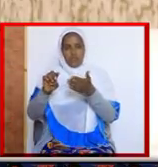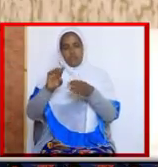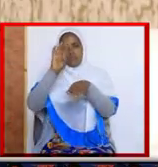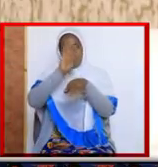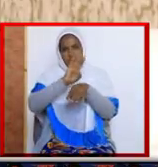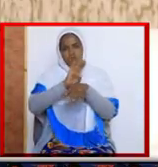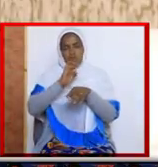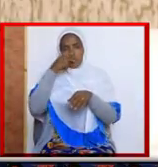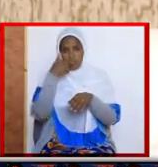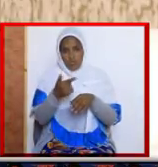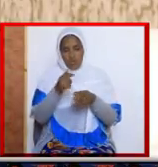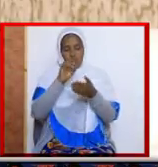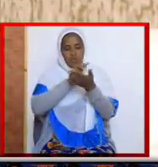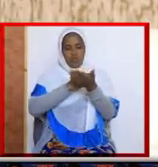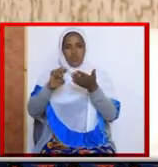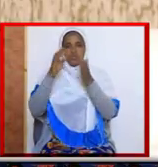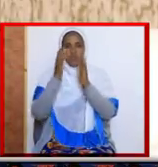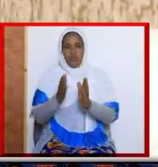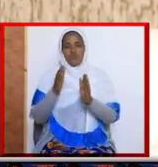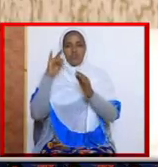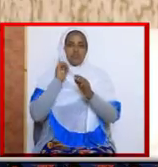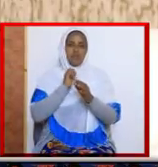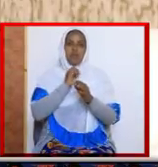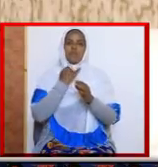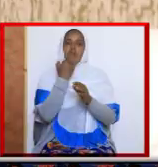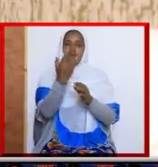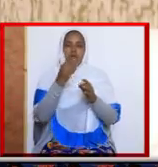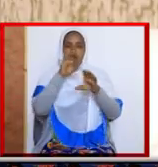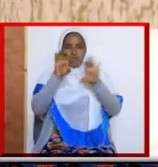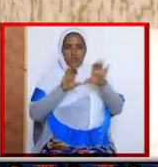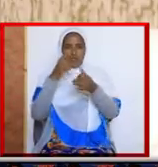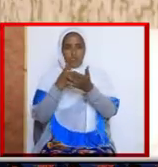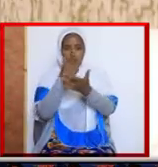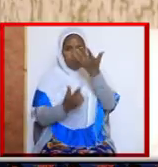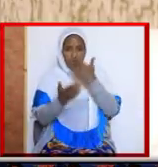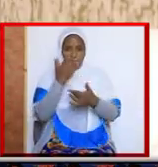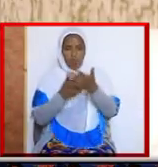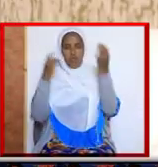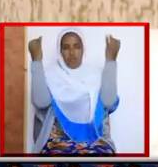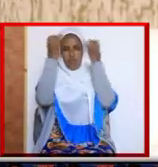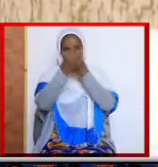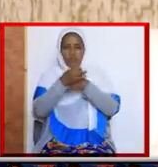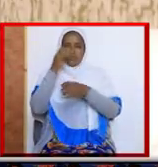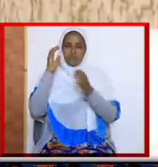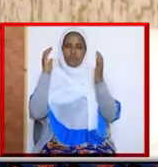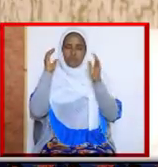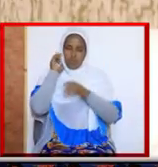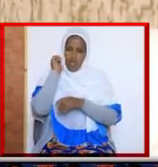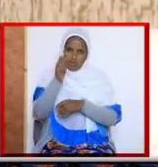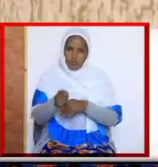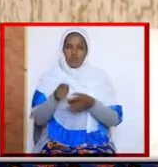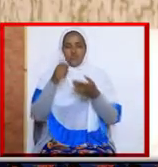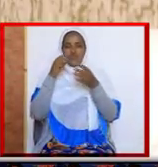ባቲ በማለት የቅድስትን ዋዜማ ጀምረዋል። ያው እንደተወያየ ነው ሌሊት ሰዓታቱ